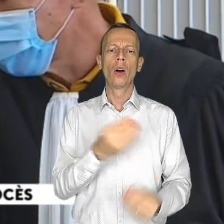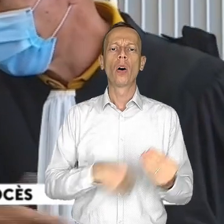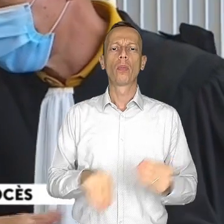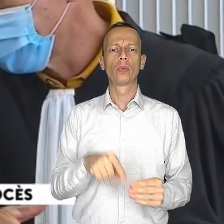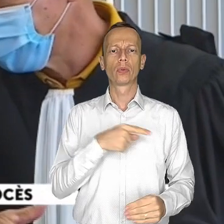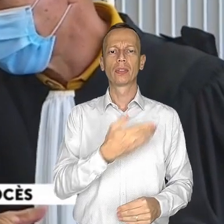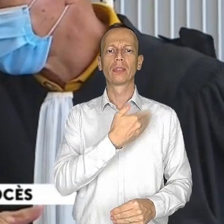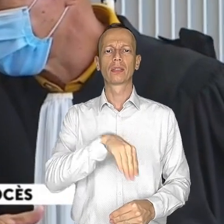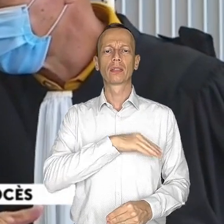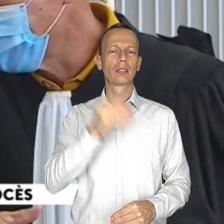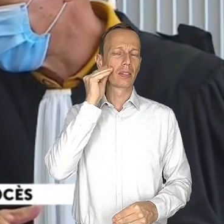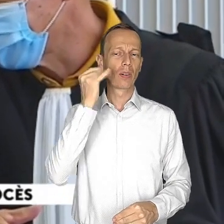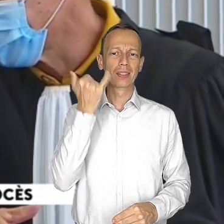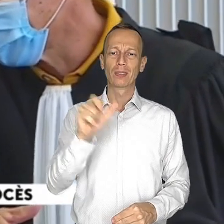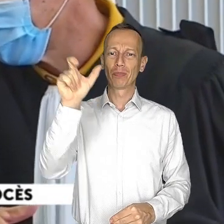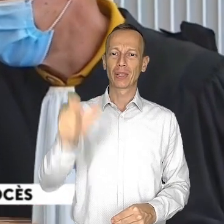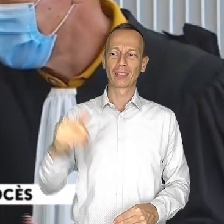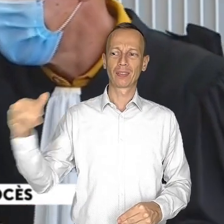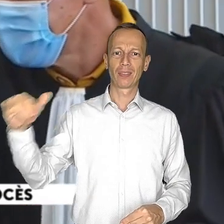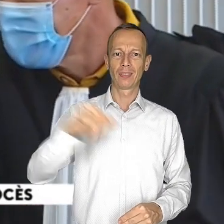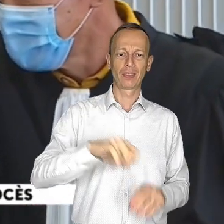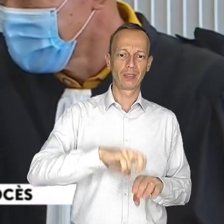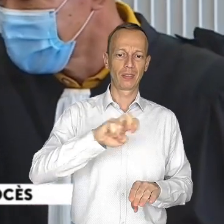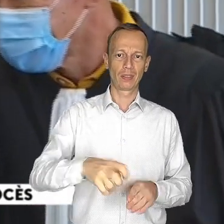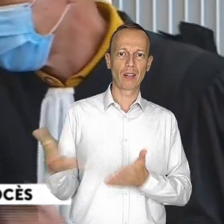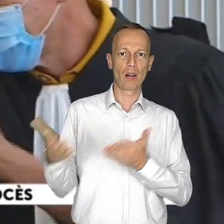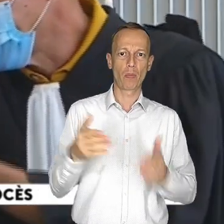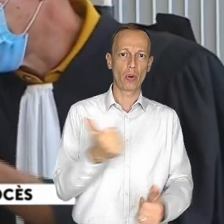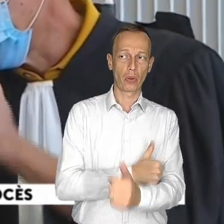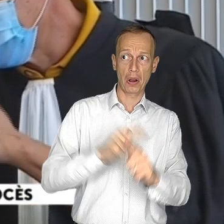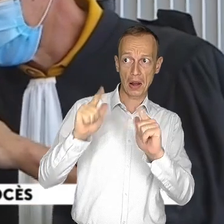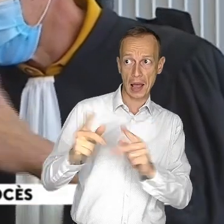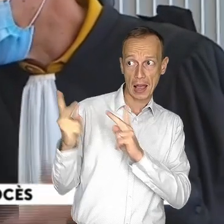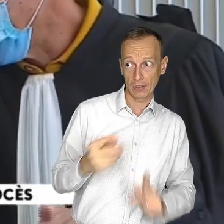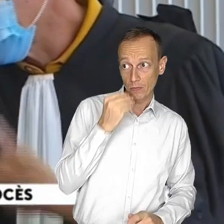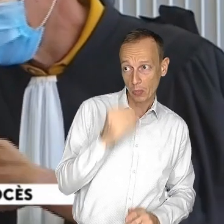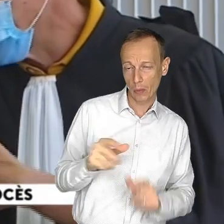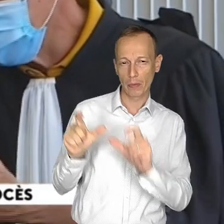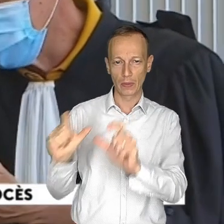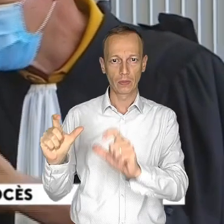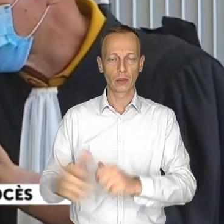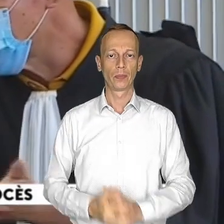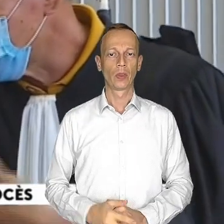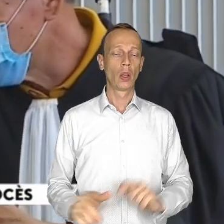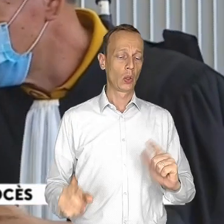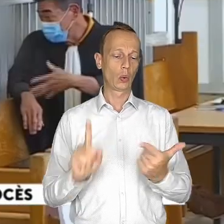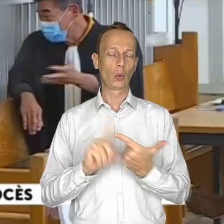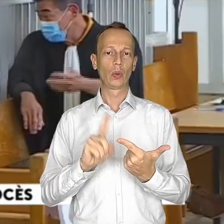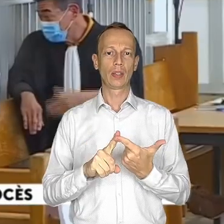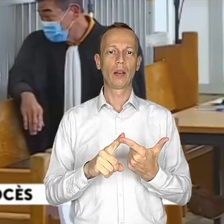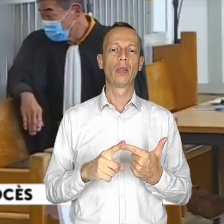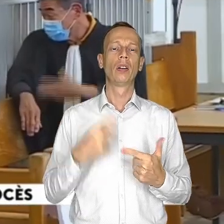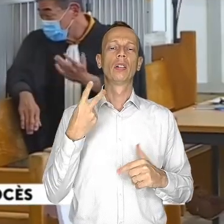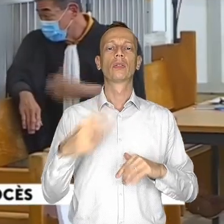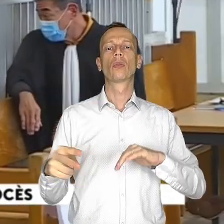chargé de vérifier si les mules étaient bien arrivées à Tahiti. La deuxième nourrice, engagée via Facebook, époux de